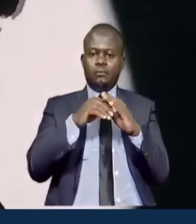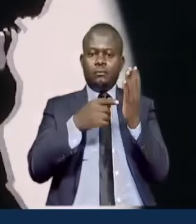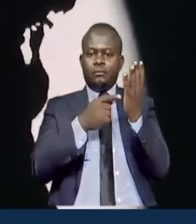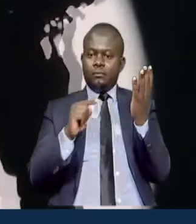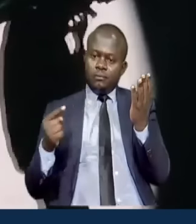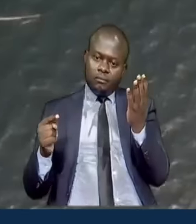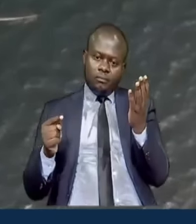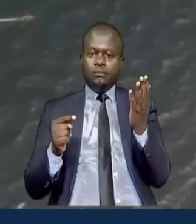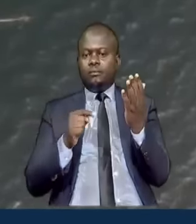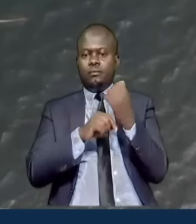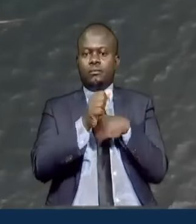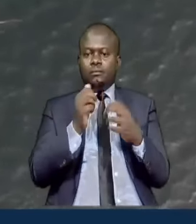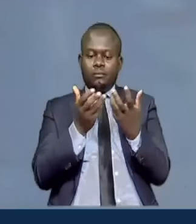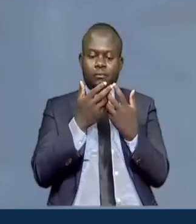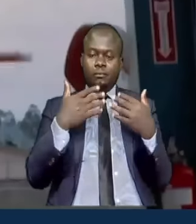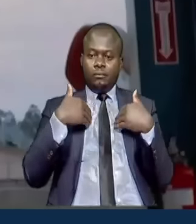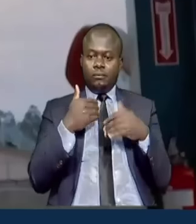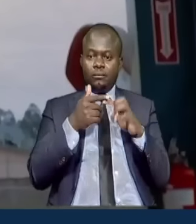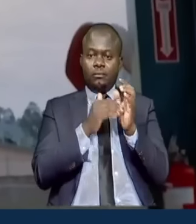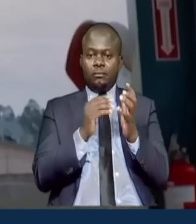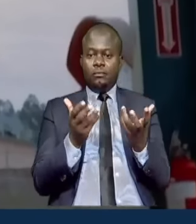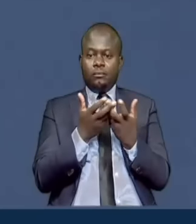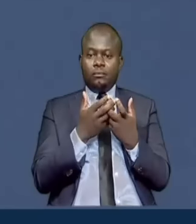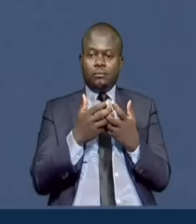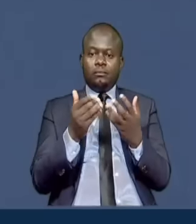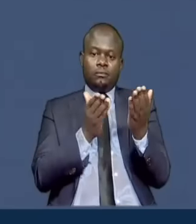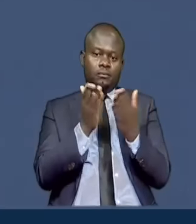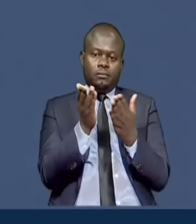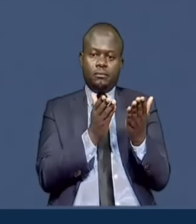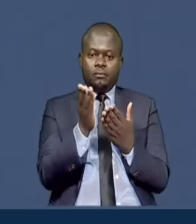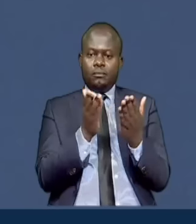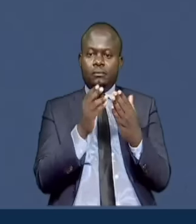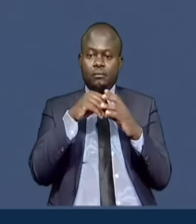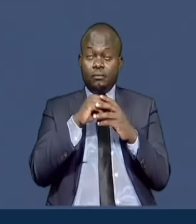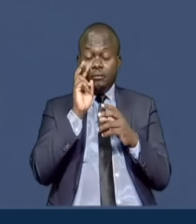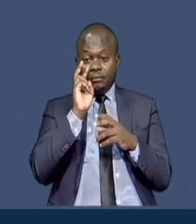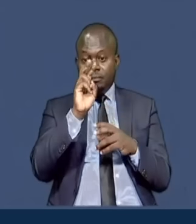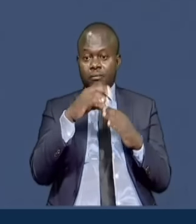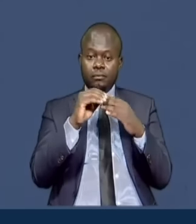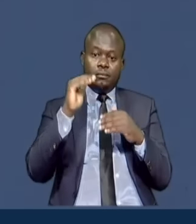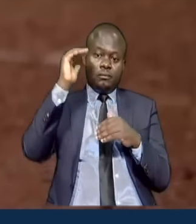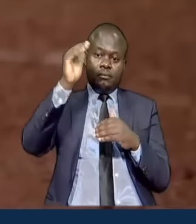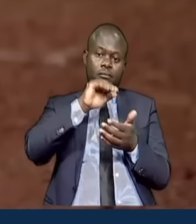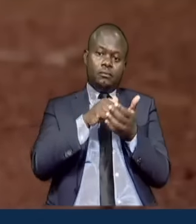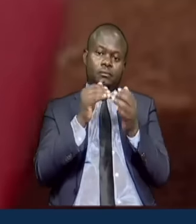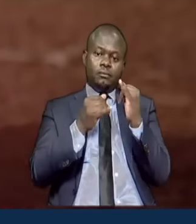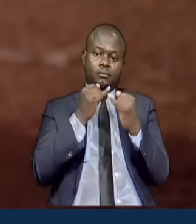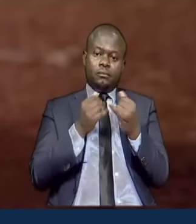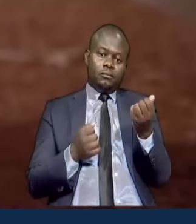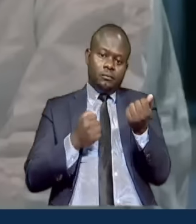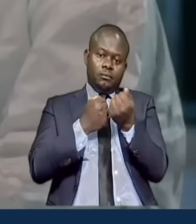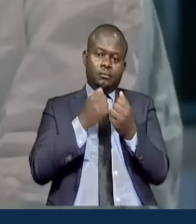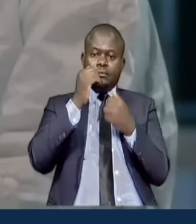n'iby'ikoranabuhanga, ibikorwa birebana n'ubuzima ndetse n'ibijyanye na serivisi. Mu mboni z'umuyobozi mukuru w'ikigo mpuzamahanga gitera inkunga urwego